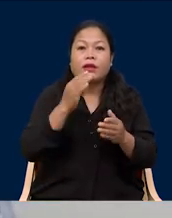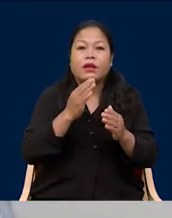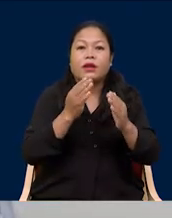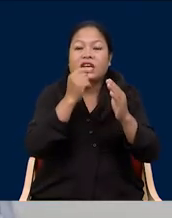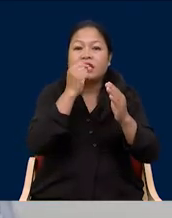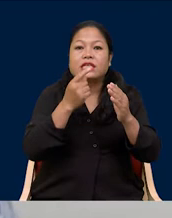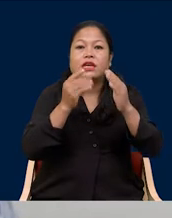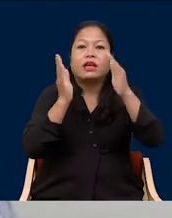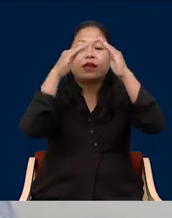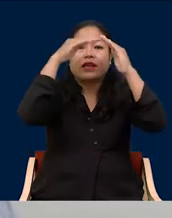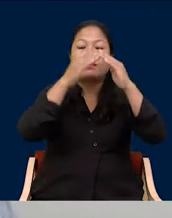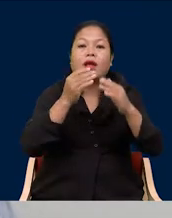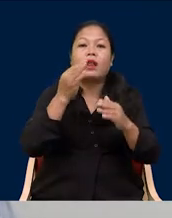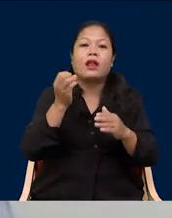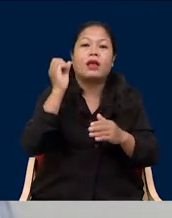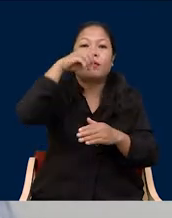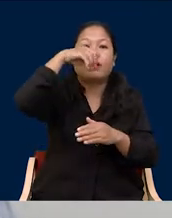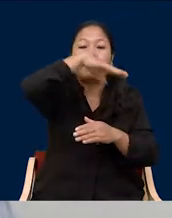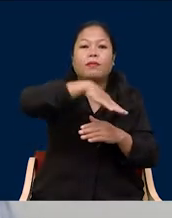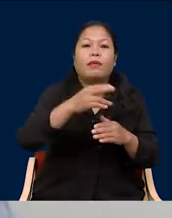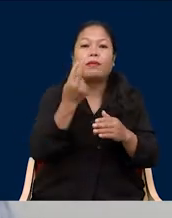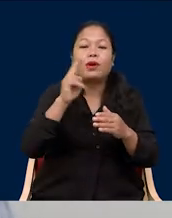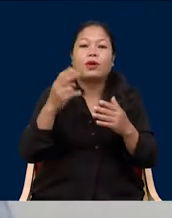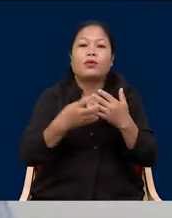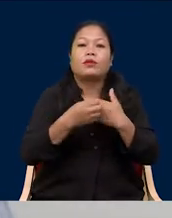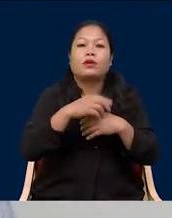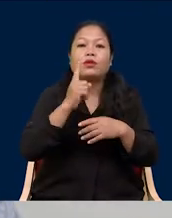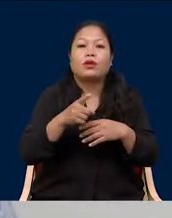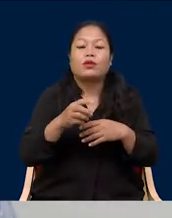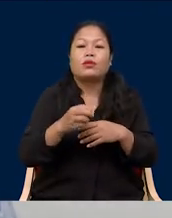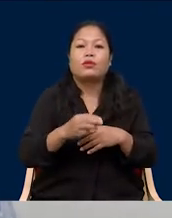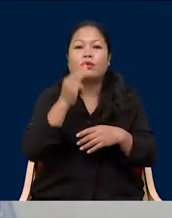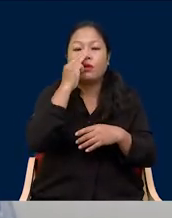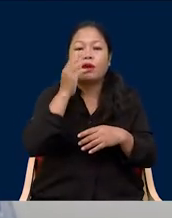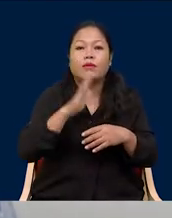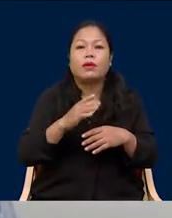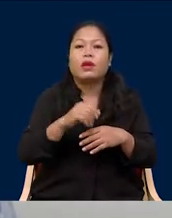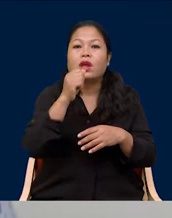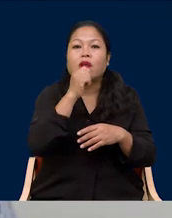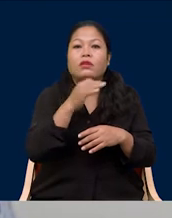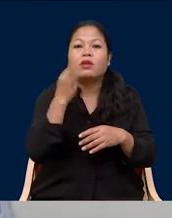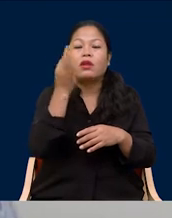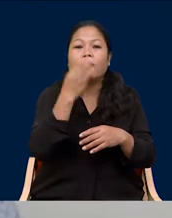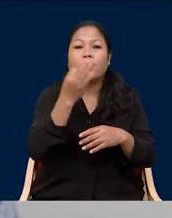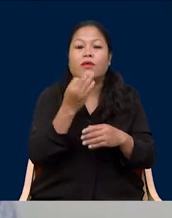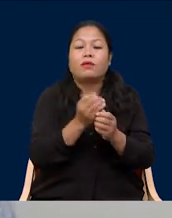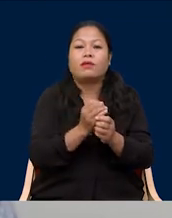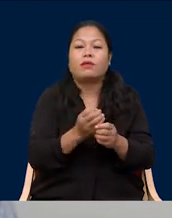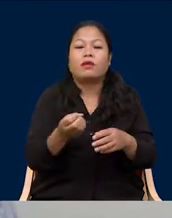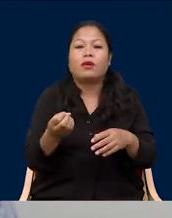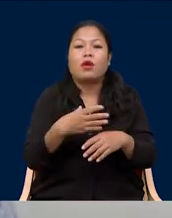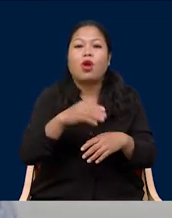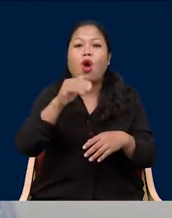माउन्टेनियस कन्ट्री, एउटा हिमालय पहाड भएको कन्ट्री हो र यसमा देश हो, यसमा चाहिँ त्यो जलवायु